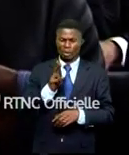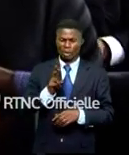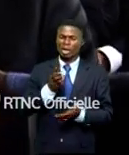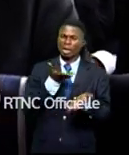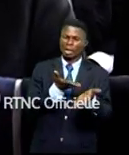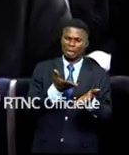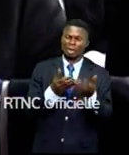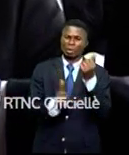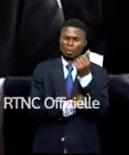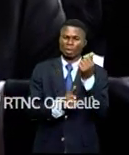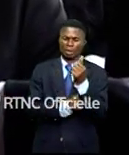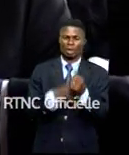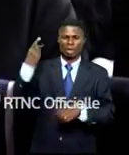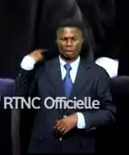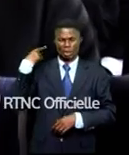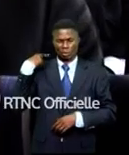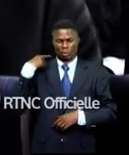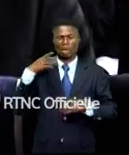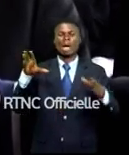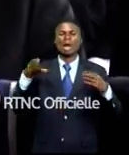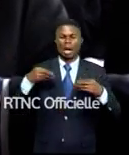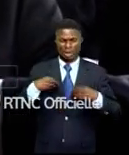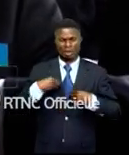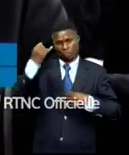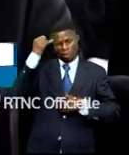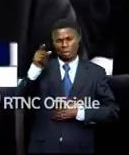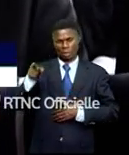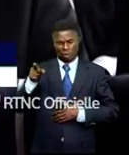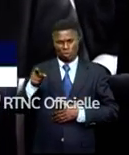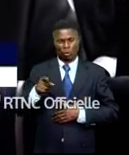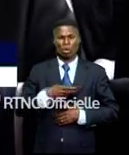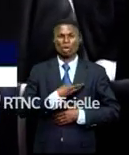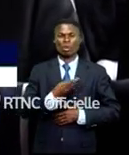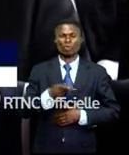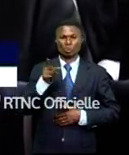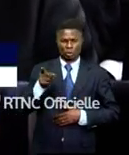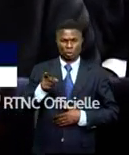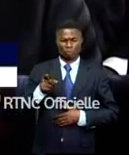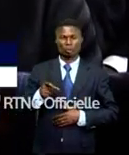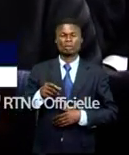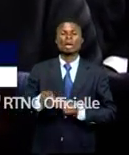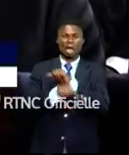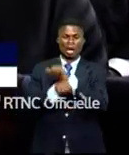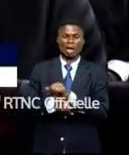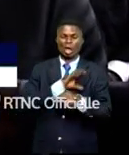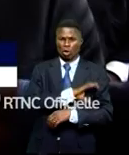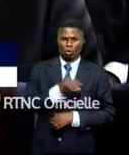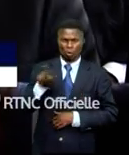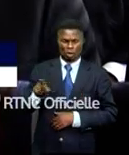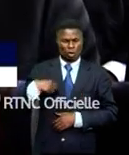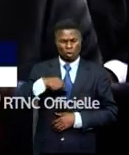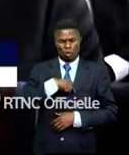convaincre ses pairs de ses points de vue, ses convictions. Tel était Lokondo. Et je crois qu'il nous